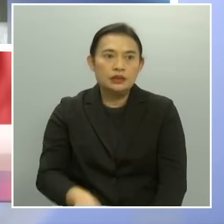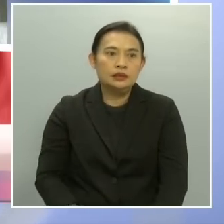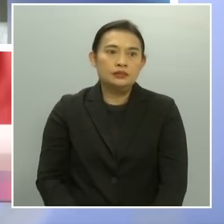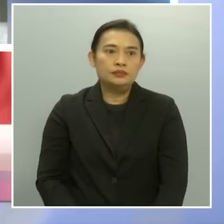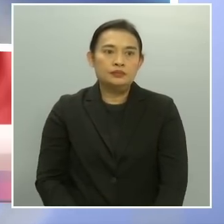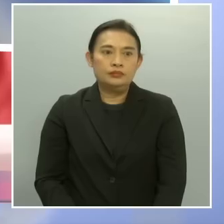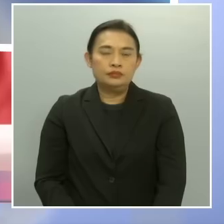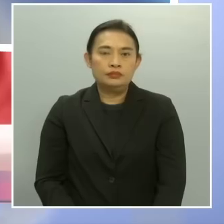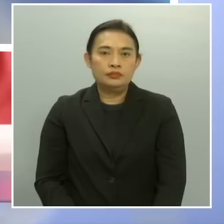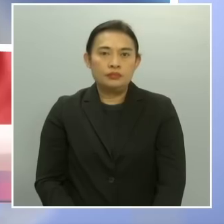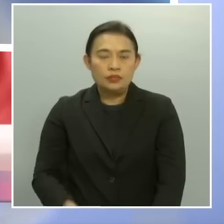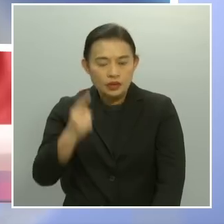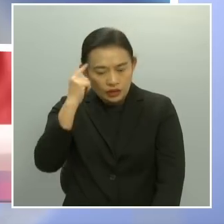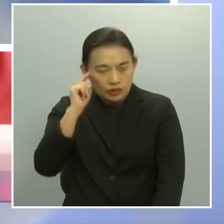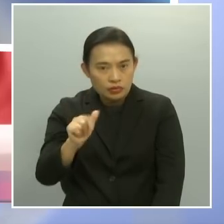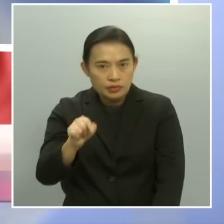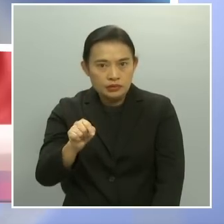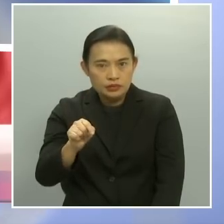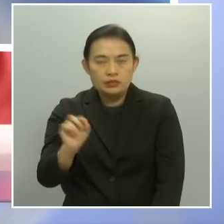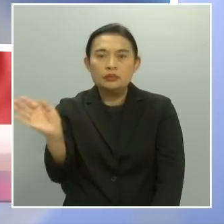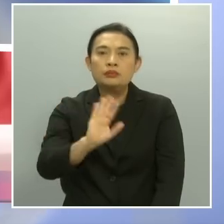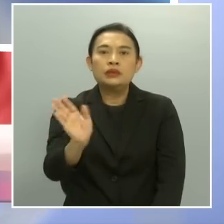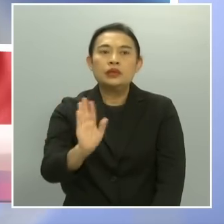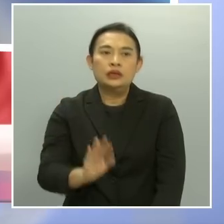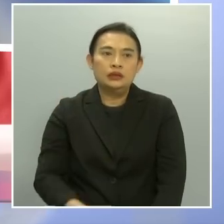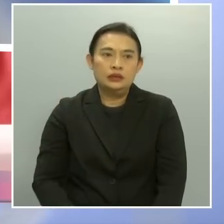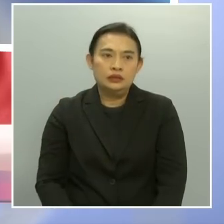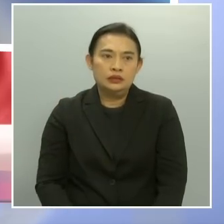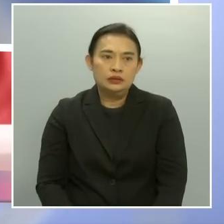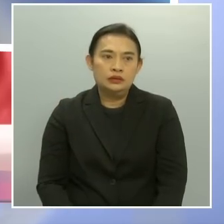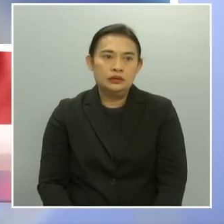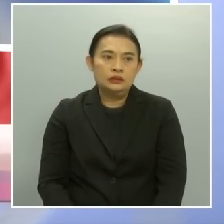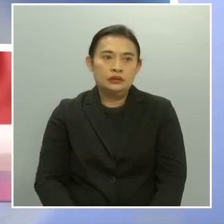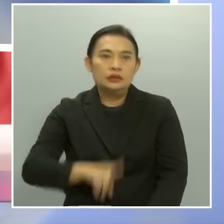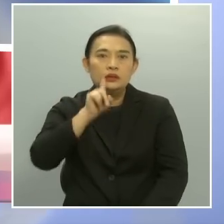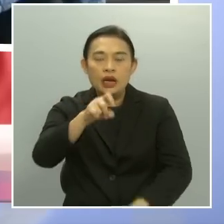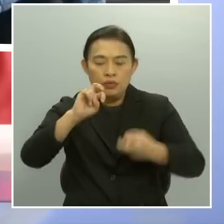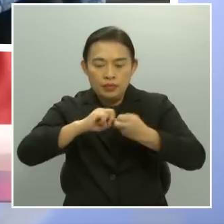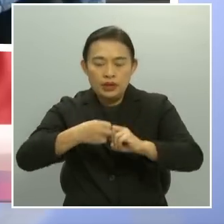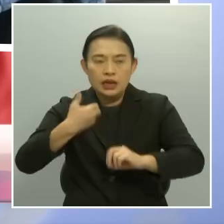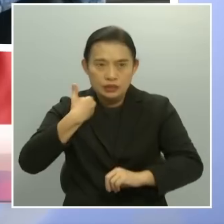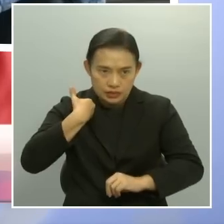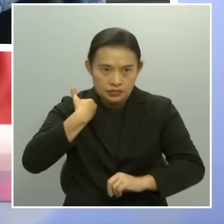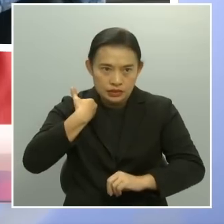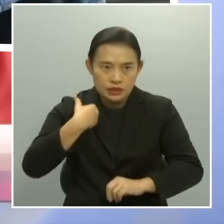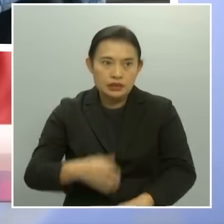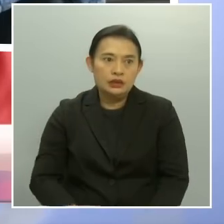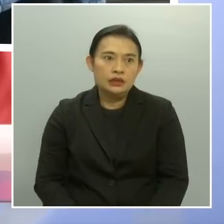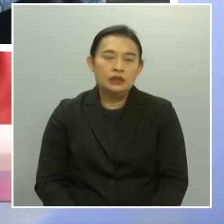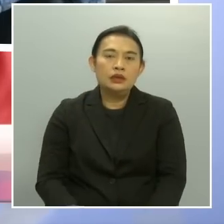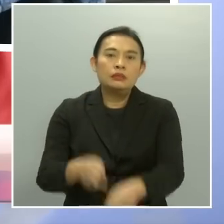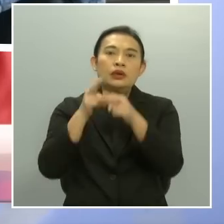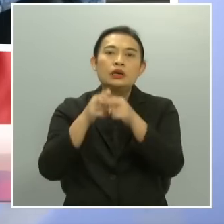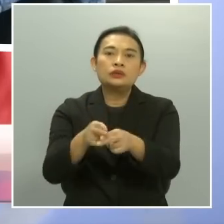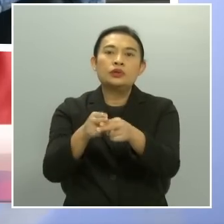ถ้าถามว่าเป็นประเด็นหลักไหมไม่ใช่ค่ะแต่ถามว่ามีปัญหาไหมโดยลึกๆแล้วนะเป็นเรื่องของเขาส่วนตัว